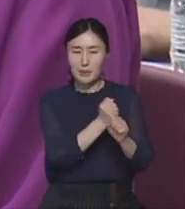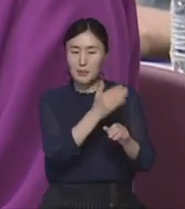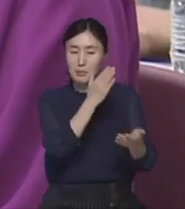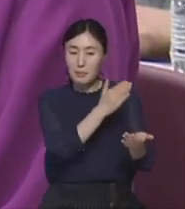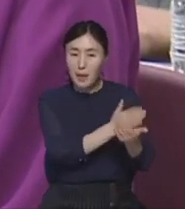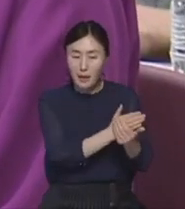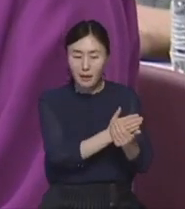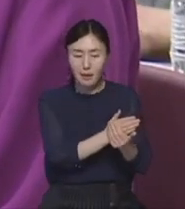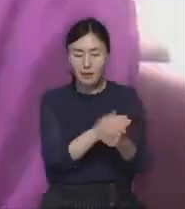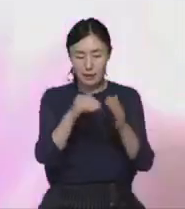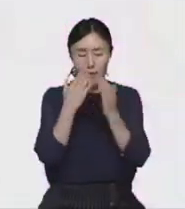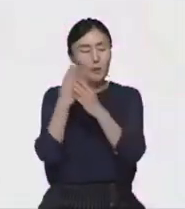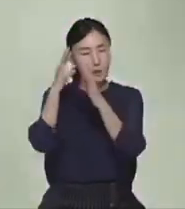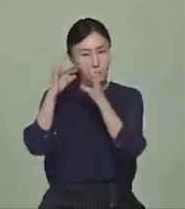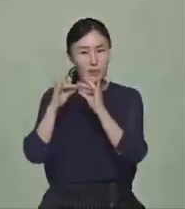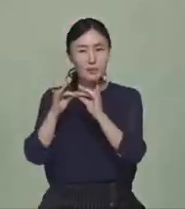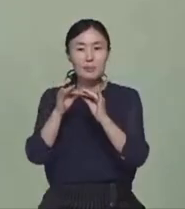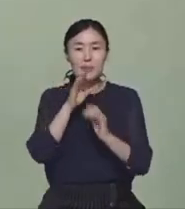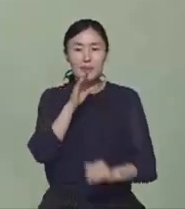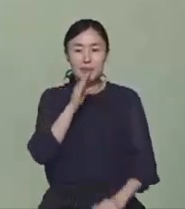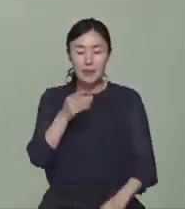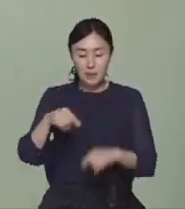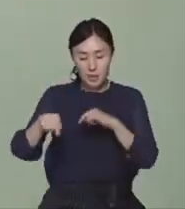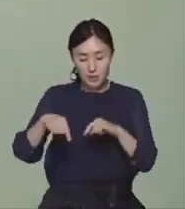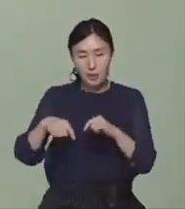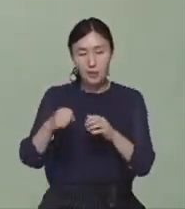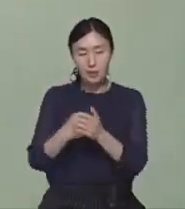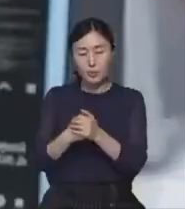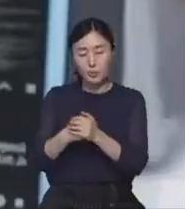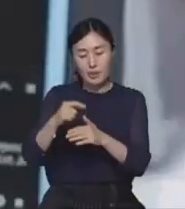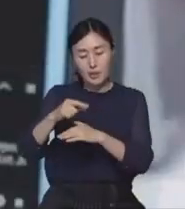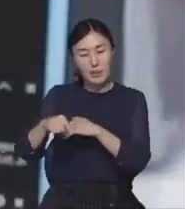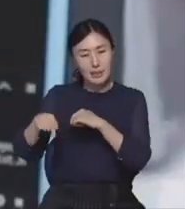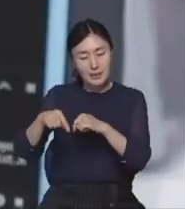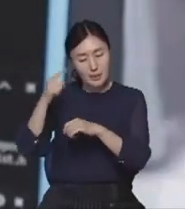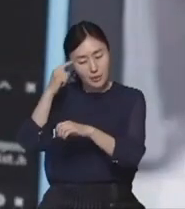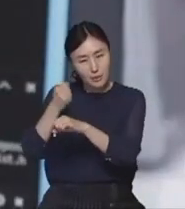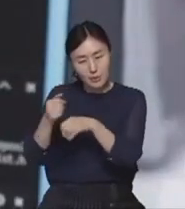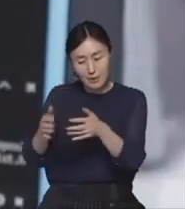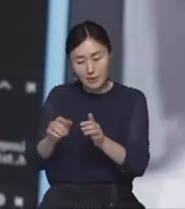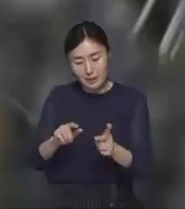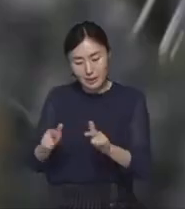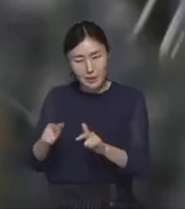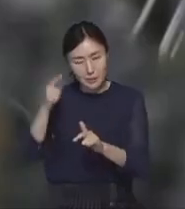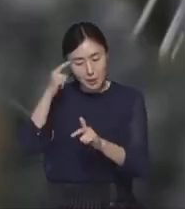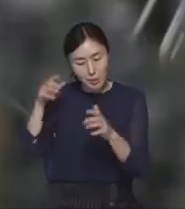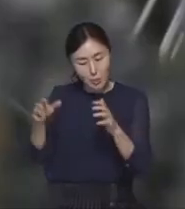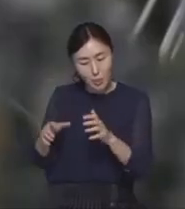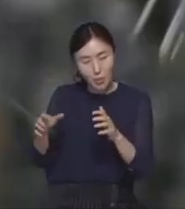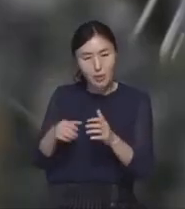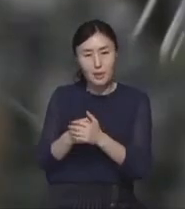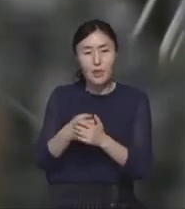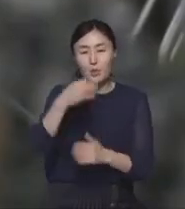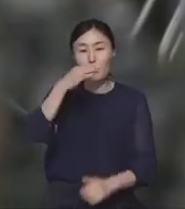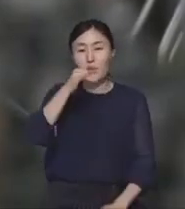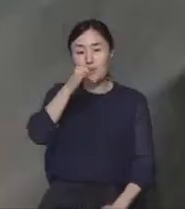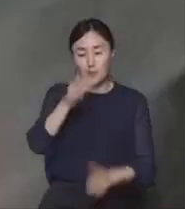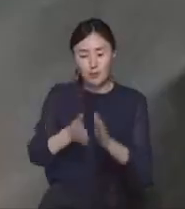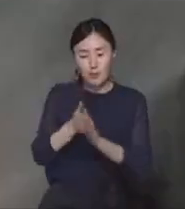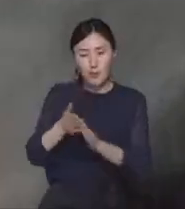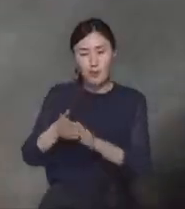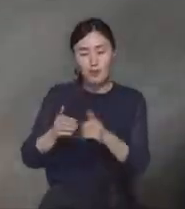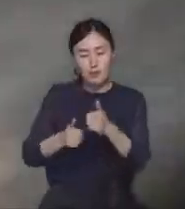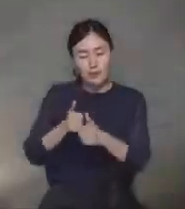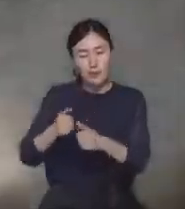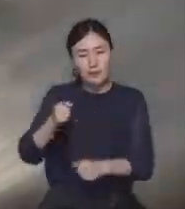공감대는 마련된 상황. 정치권과 지자체, 연구단체 등이 머리를 맞대고 가장 효과적인 도시 경쟁력